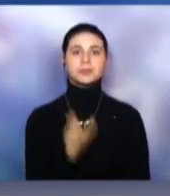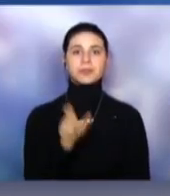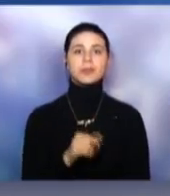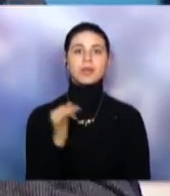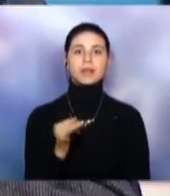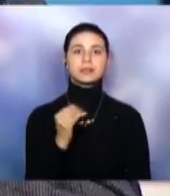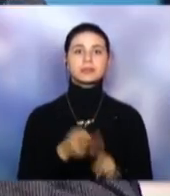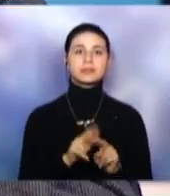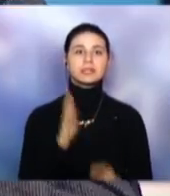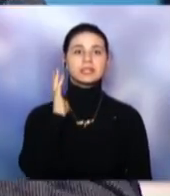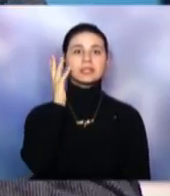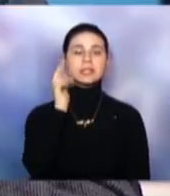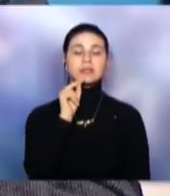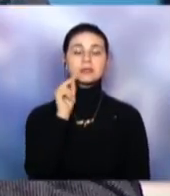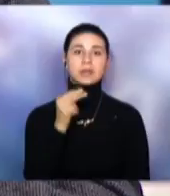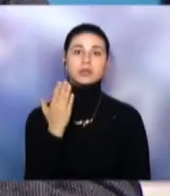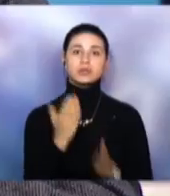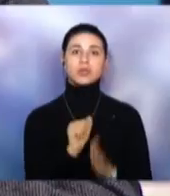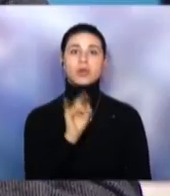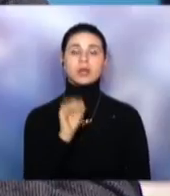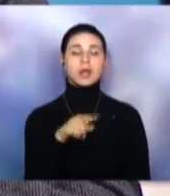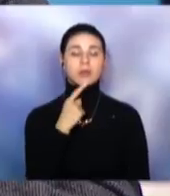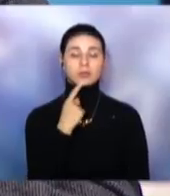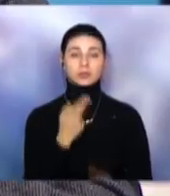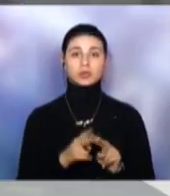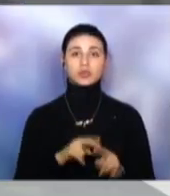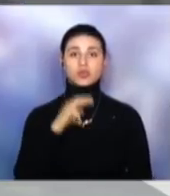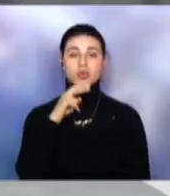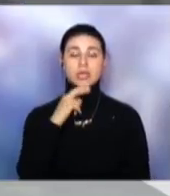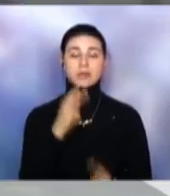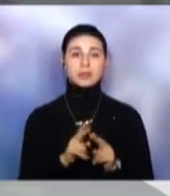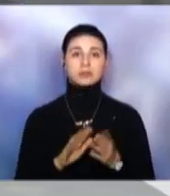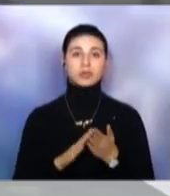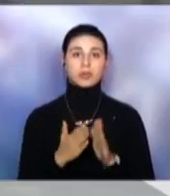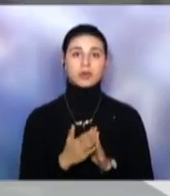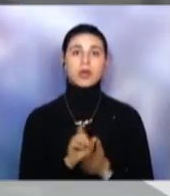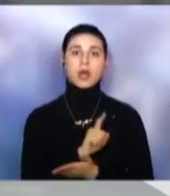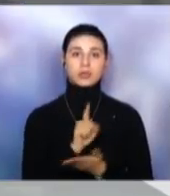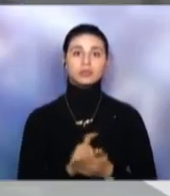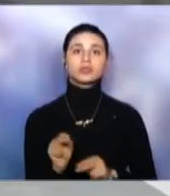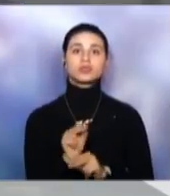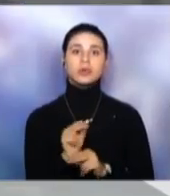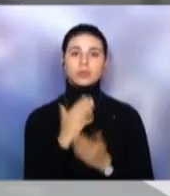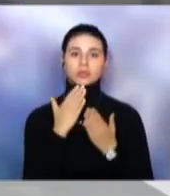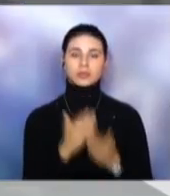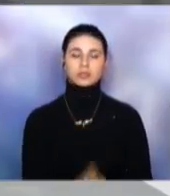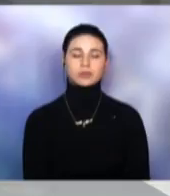საინტერესებს ეს წნევის ბრალია თუ არა. და ეს რამდენად საყურადღებოა ეს მდგომარეობა, მოითხოვს თუ არა მკურნალობას.